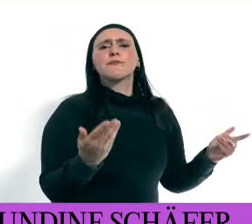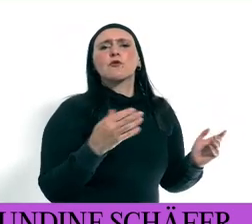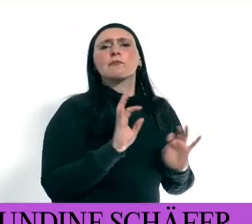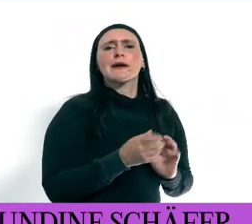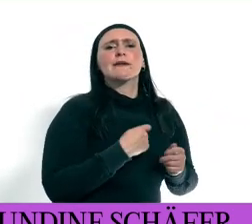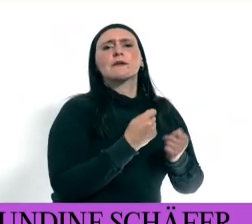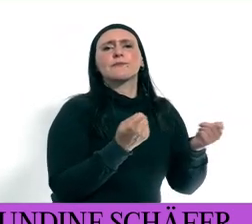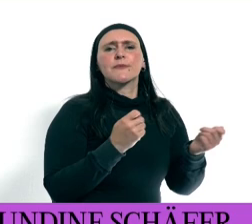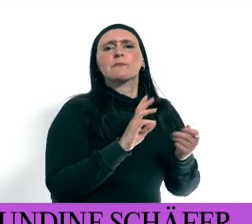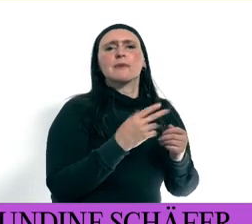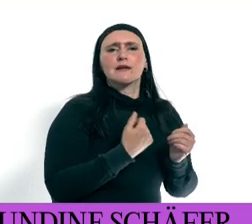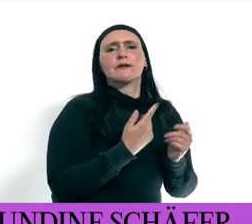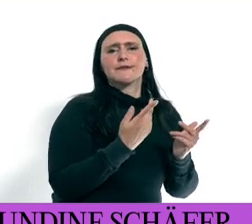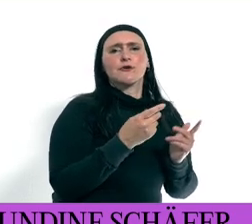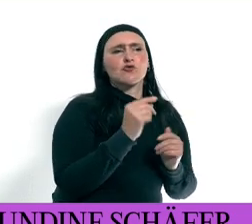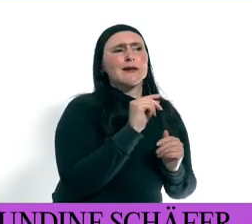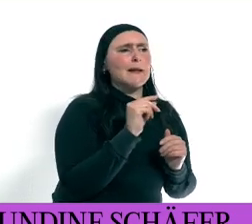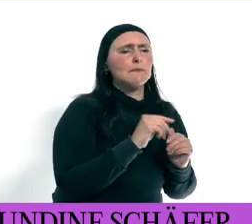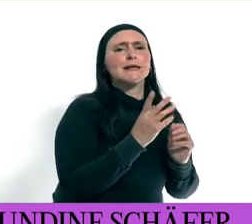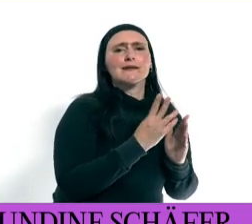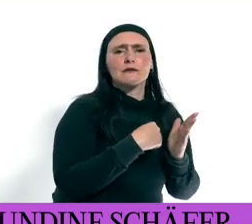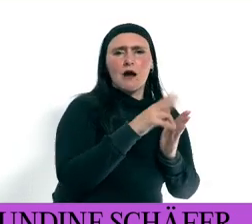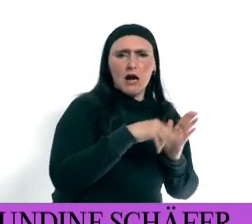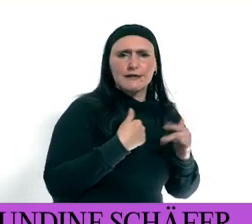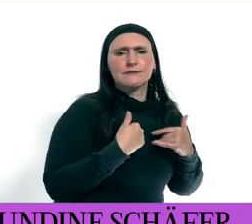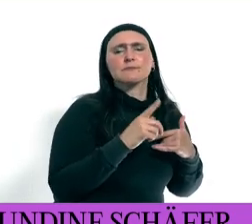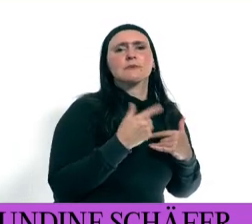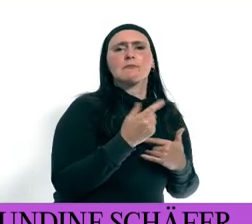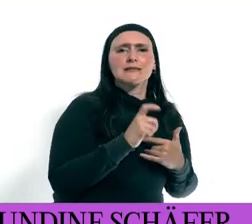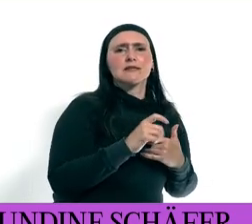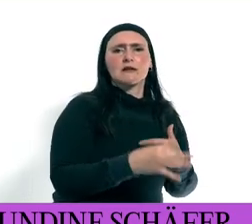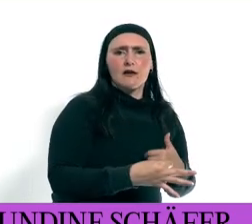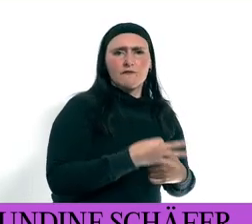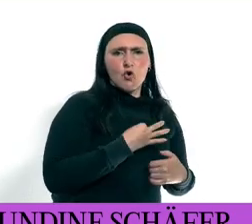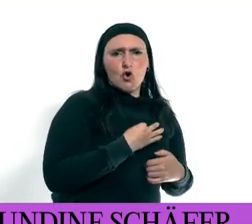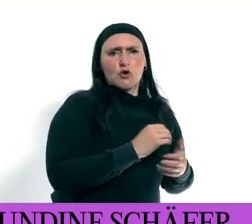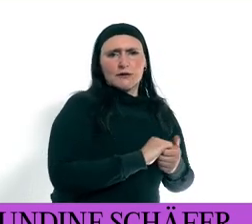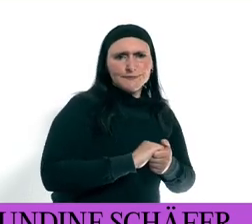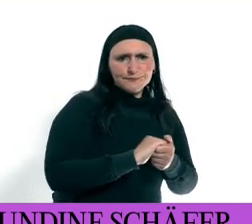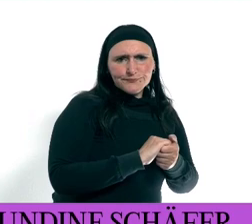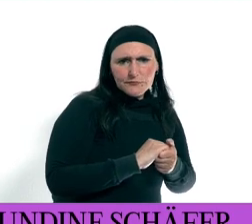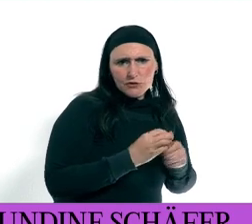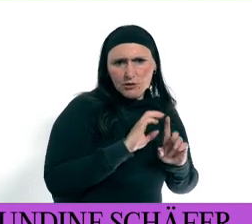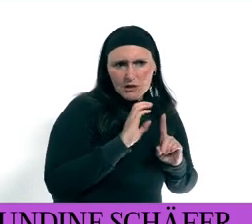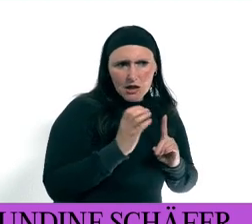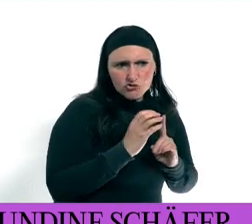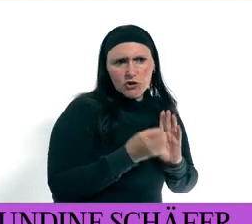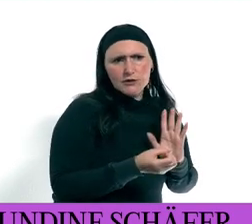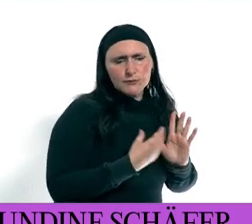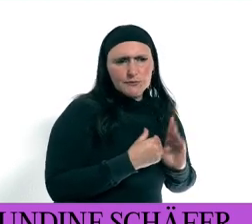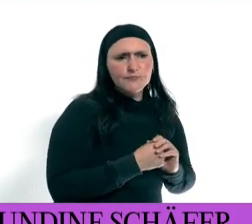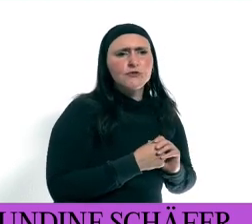Natürlich als Kunstprojekt. Make for yourself also. So, sorry?